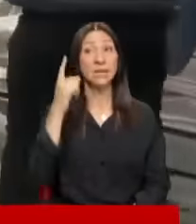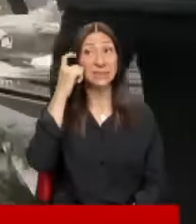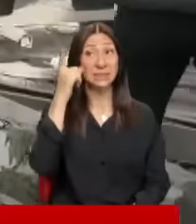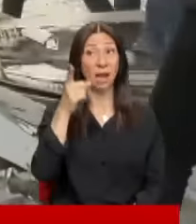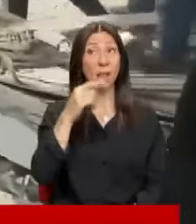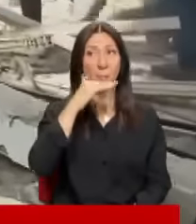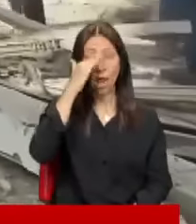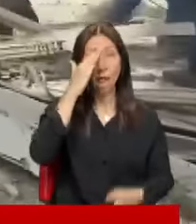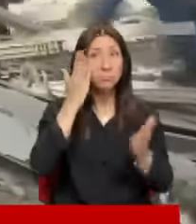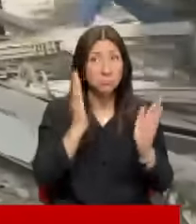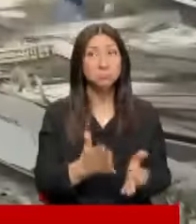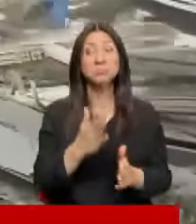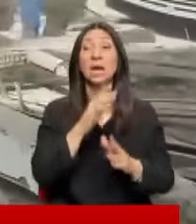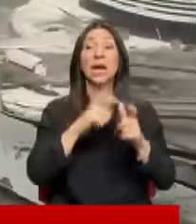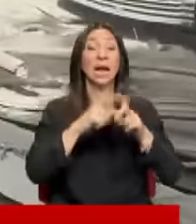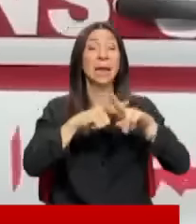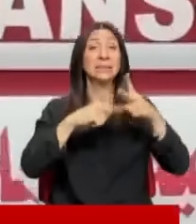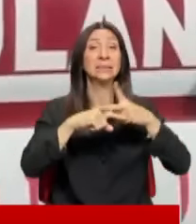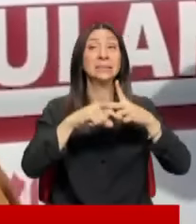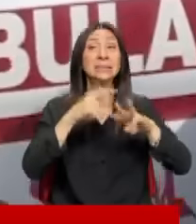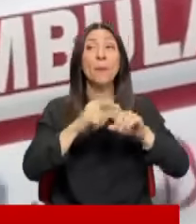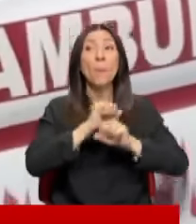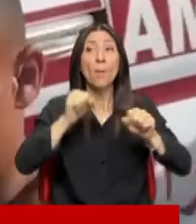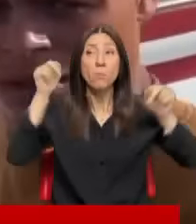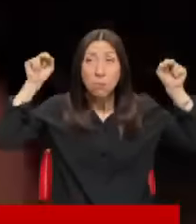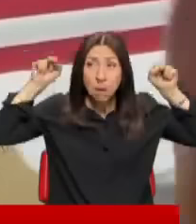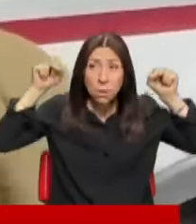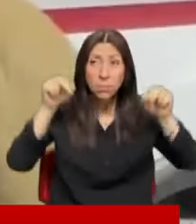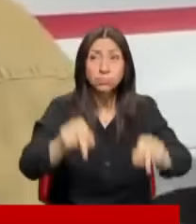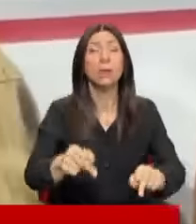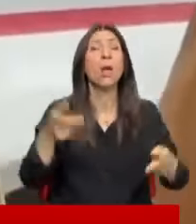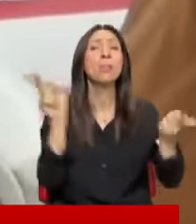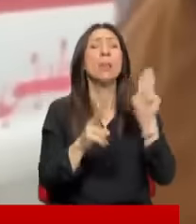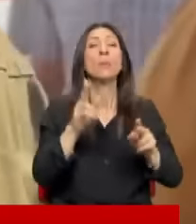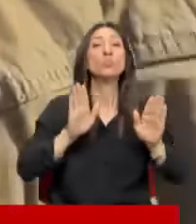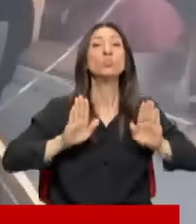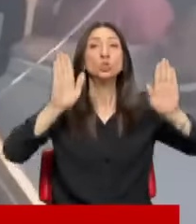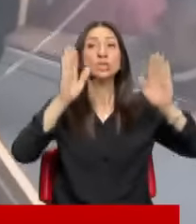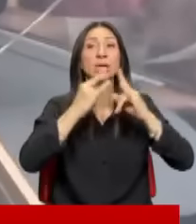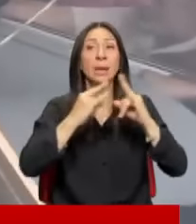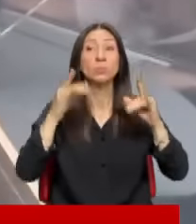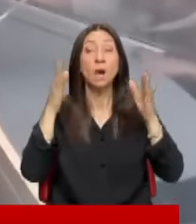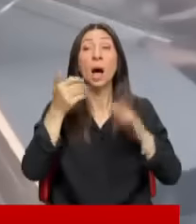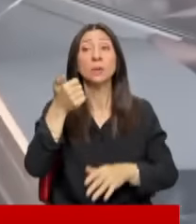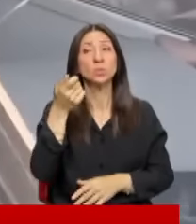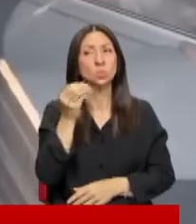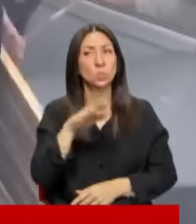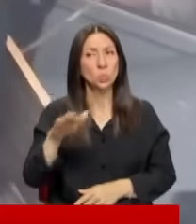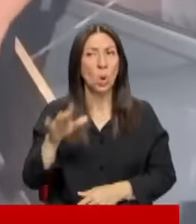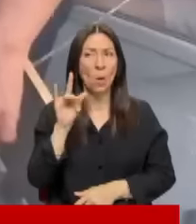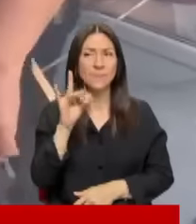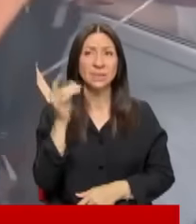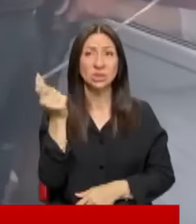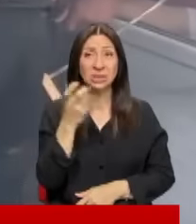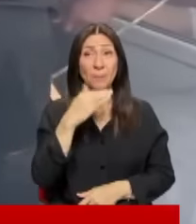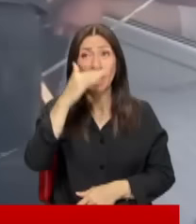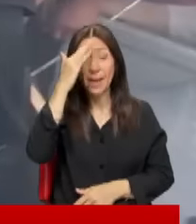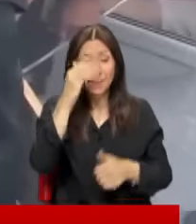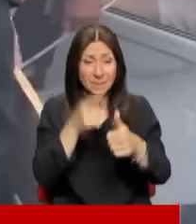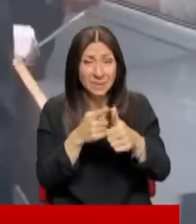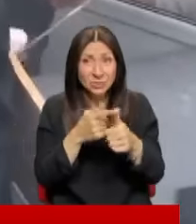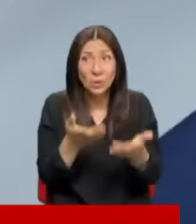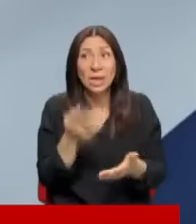İsrail bayram günü de Gazze'ye bomba yağdırdı, katliamlarını sürdürdü. Yine mülteci kampını vurdu. 6'sı çocuk, 15 kişi bayramın birinci